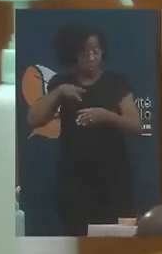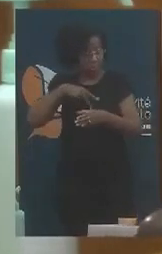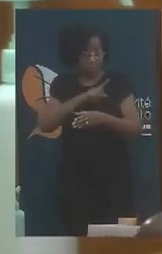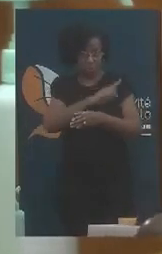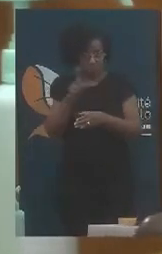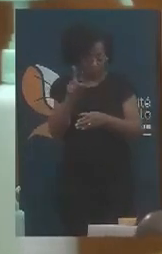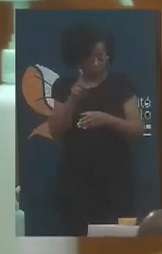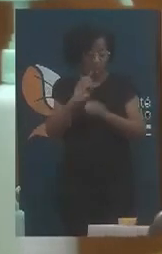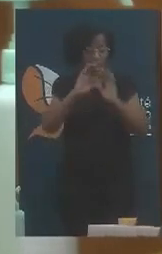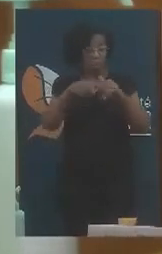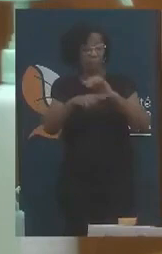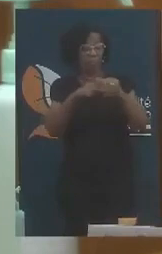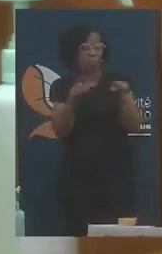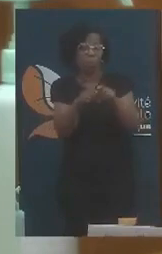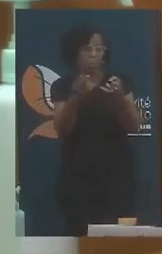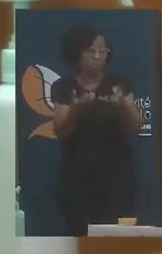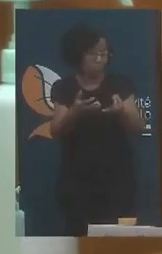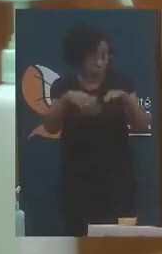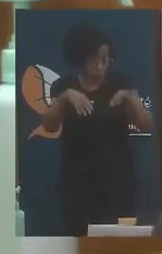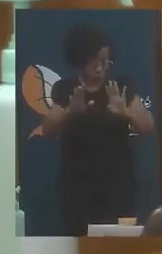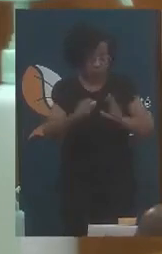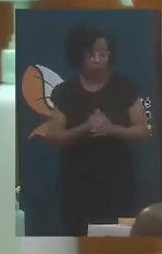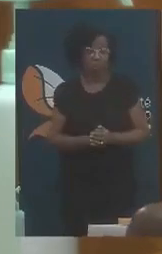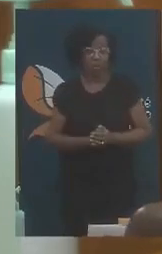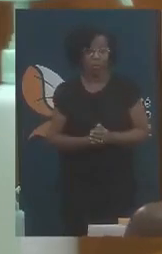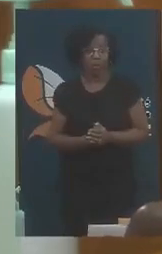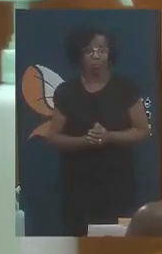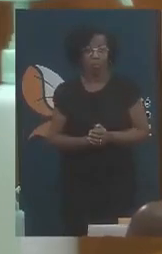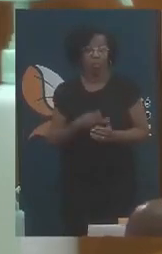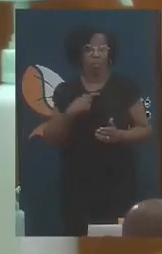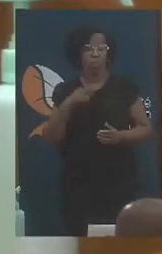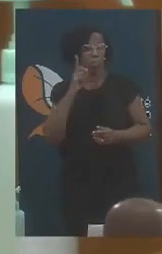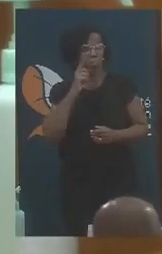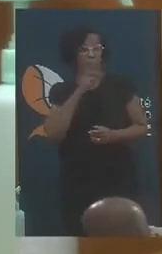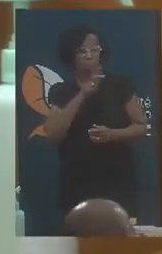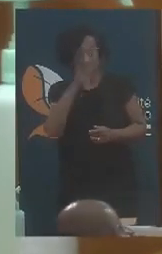Si je ne veux pas, pourquoi vous voulez faire de l'ingérence dans notre groupe?